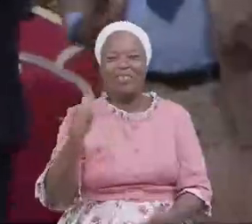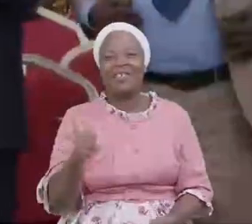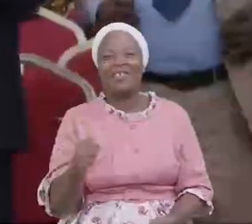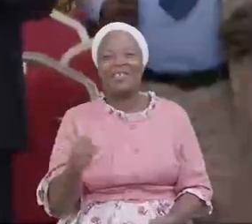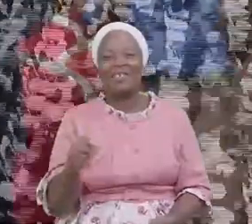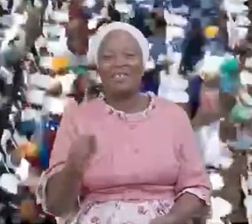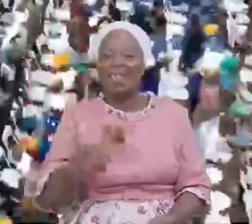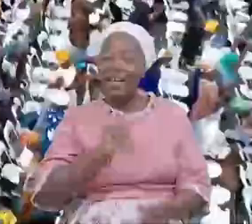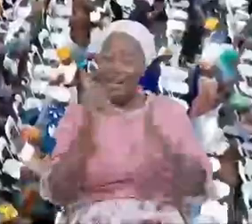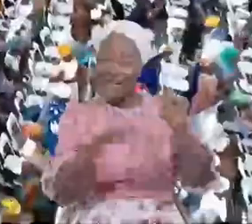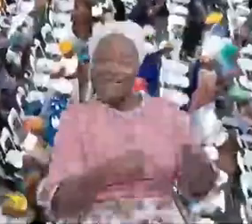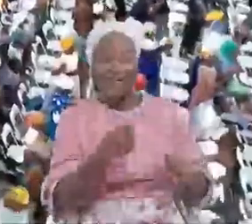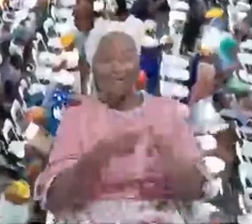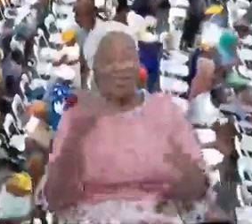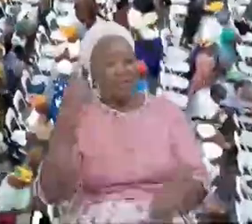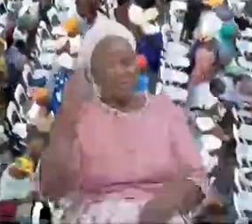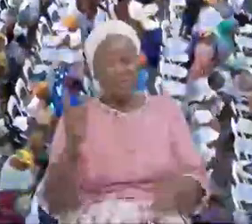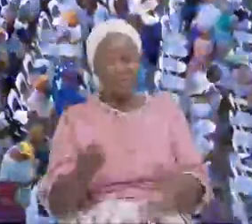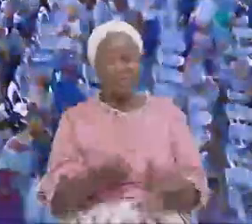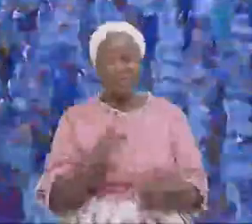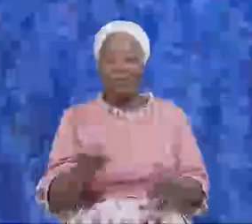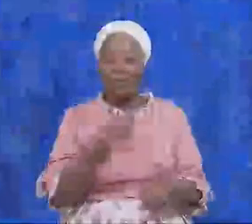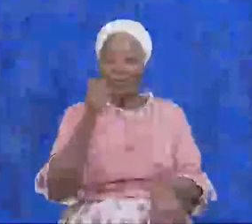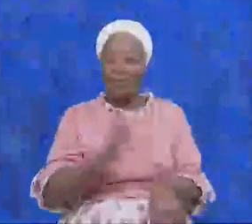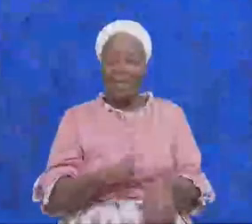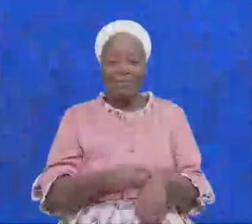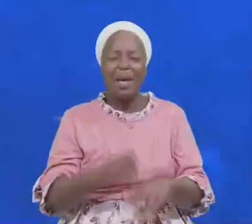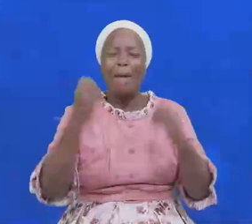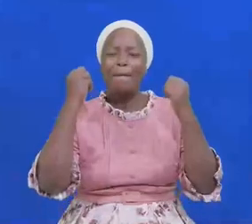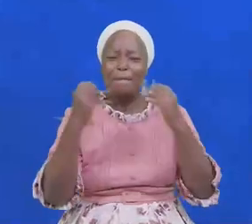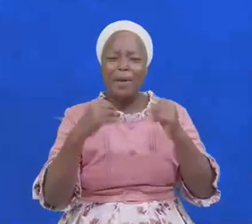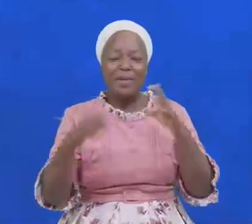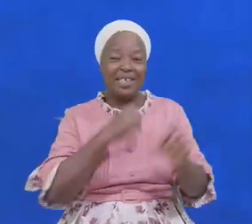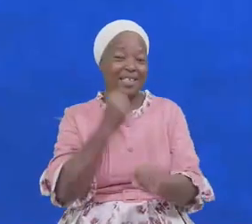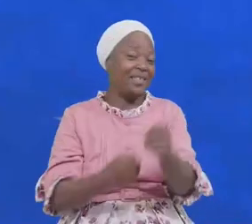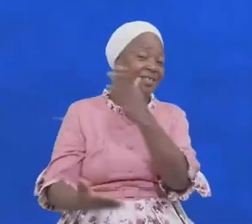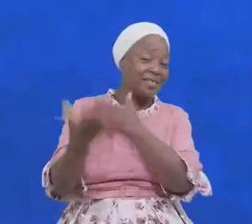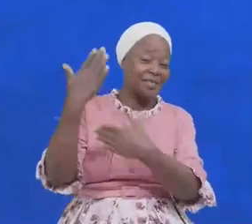J'étais venu pour la première fois. Il y a de cela de nombreuses années.